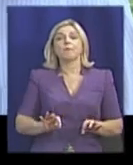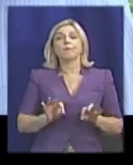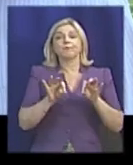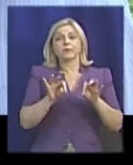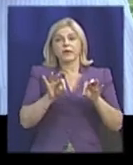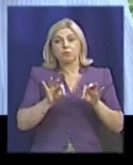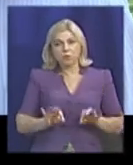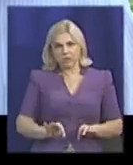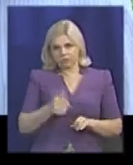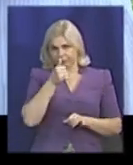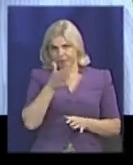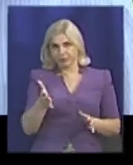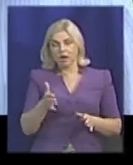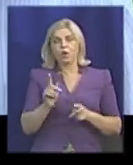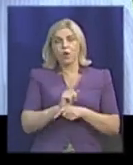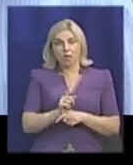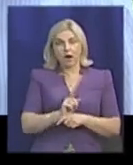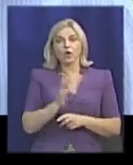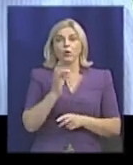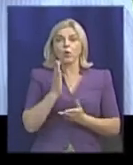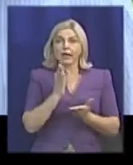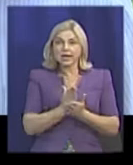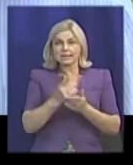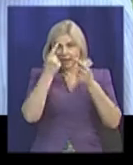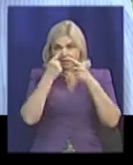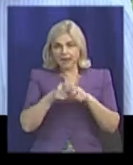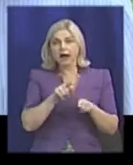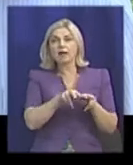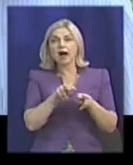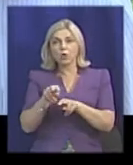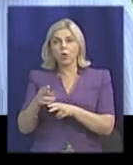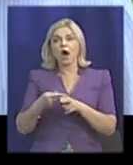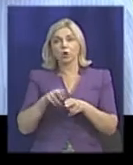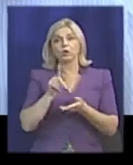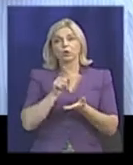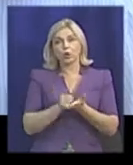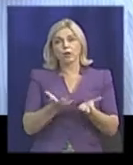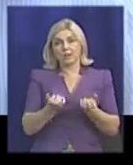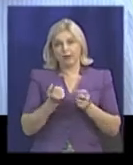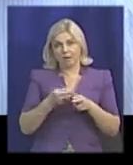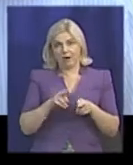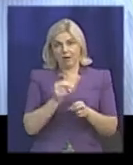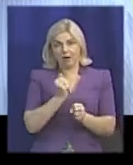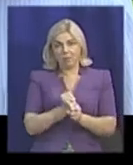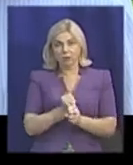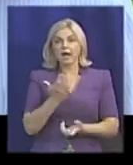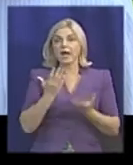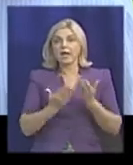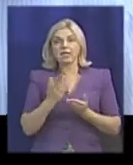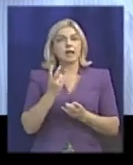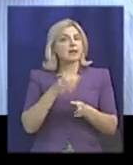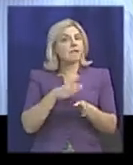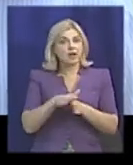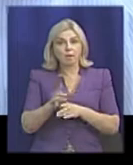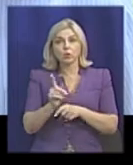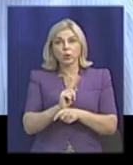ані спуститись нормально. Але для цього існує технагляд, який повинен приймати ці роботи. Якщо ці роботи виконані у невідповідності з